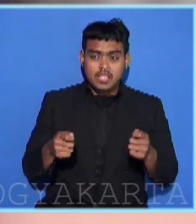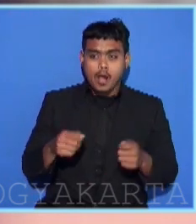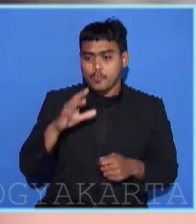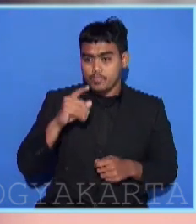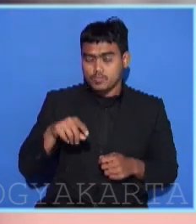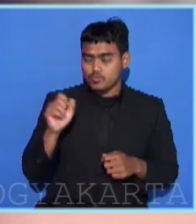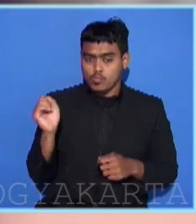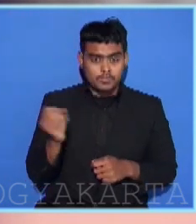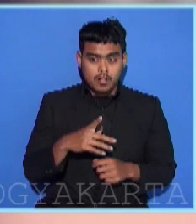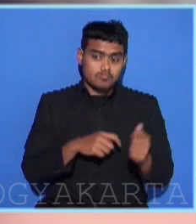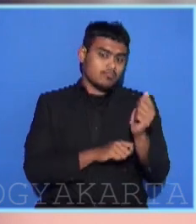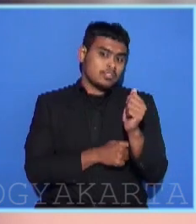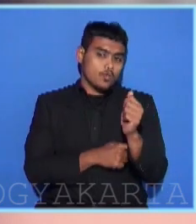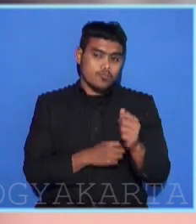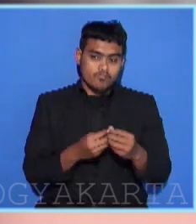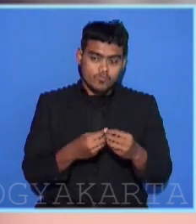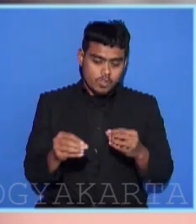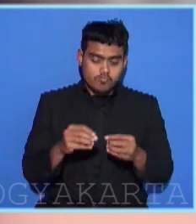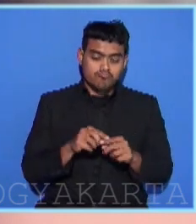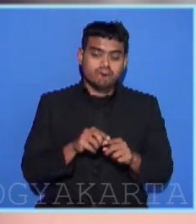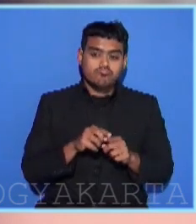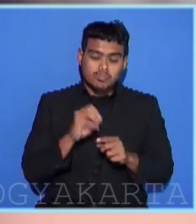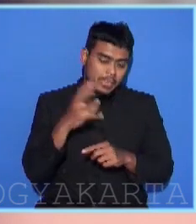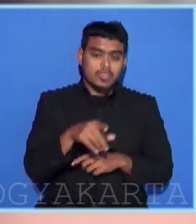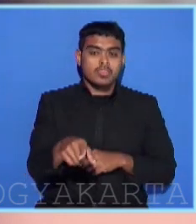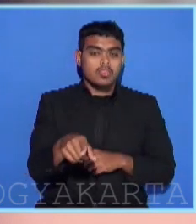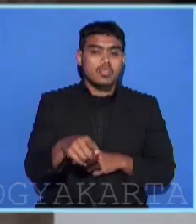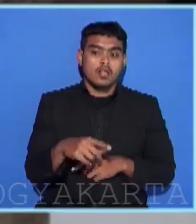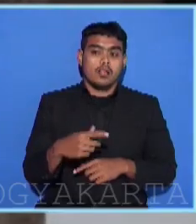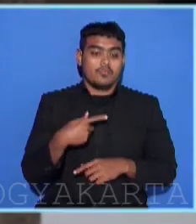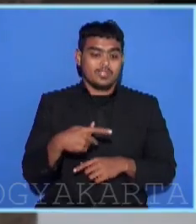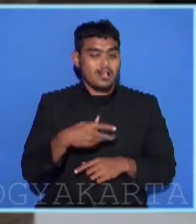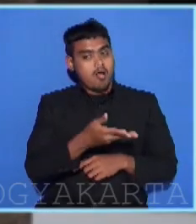upaya meningkatkan kualitas pelayanan bagi peserta jaminan kesehatan nasional.